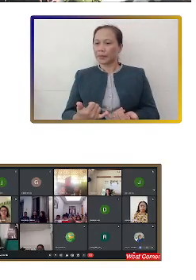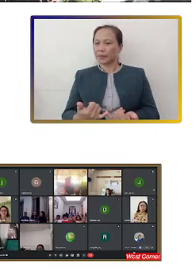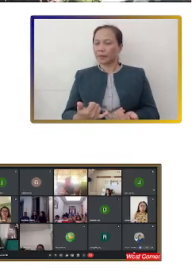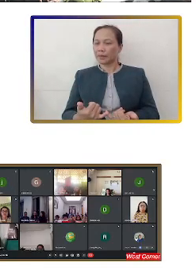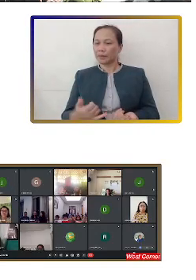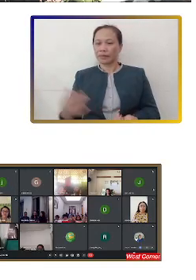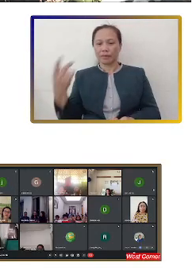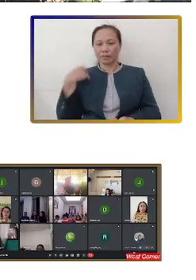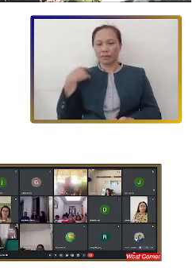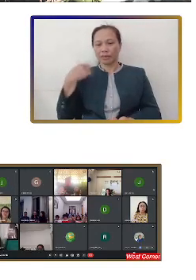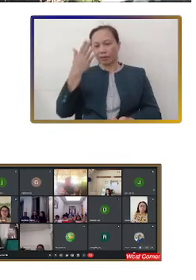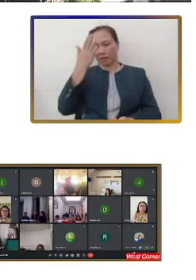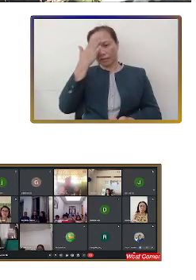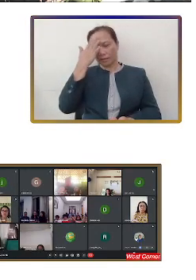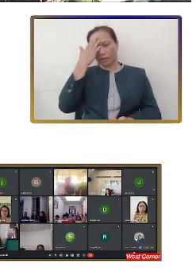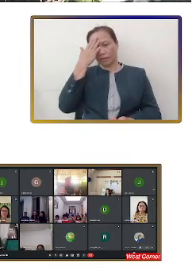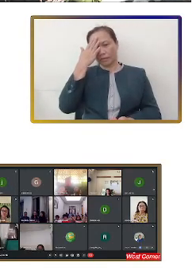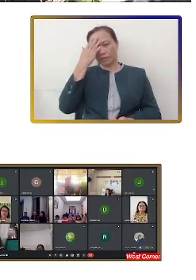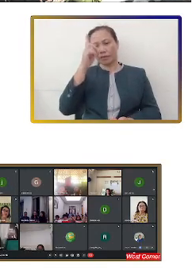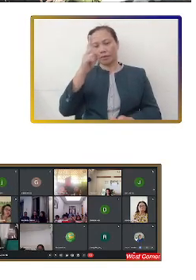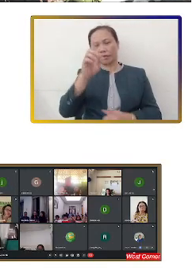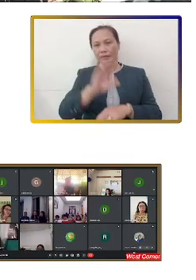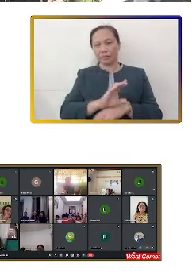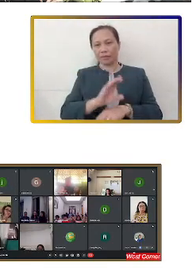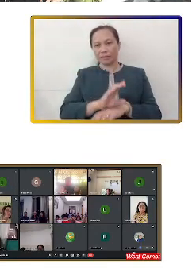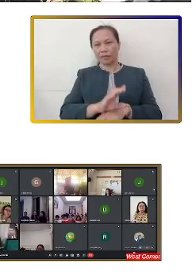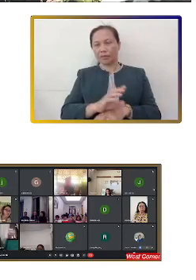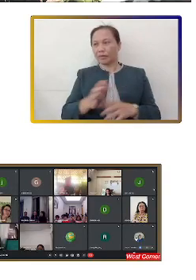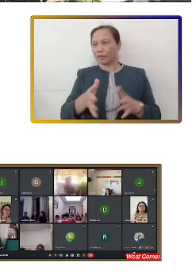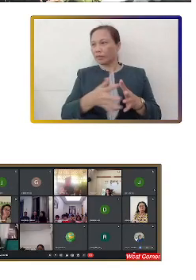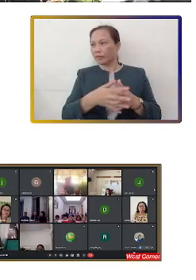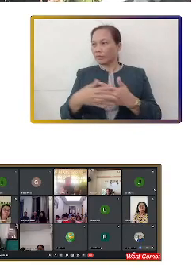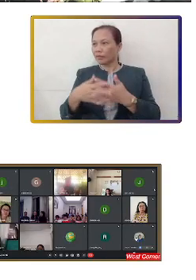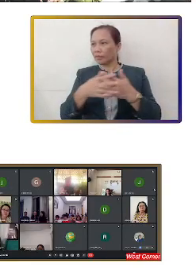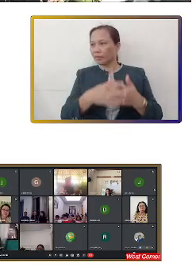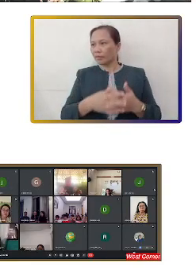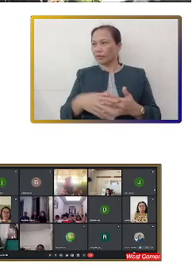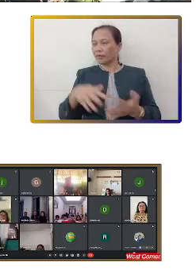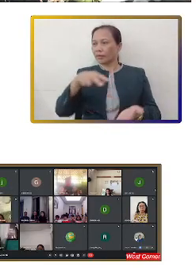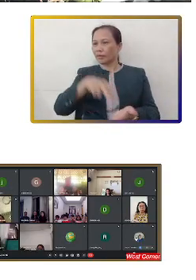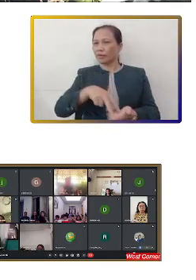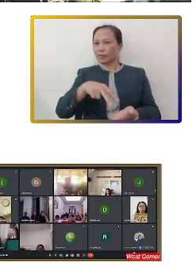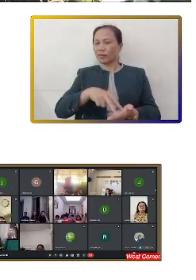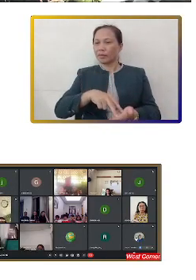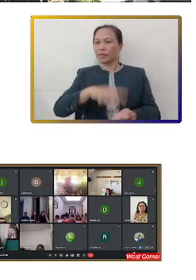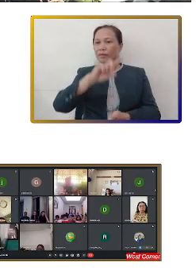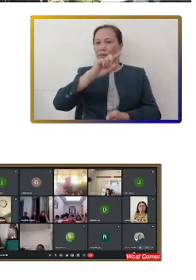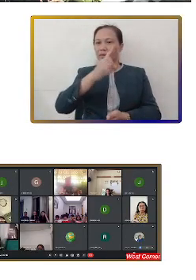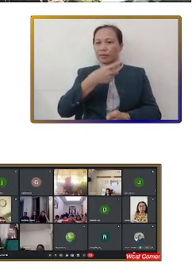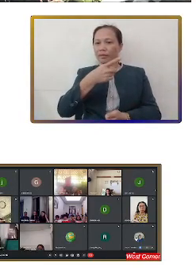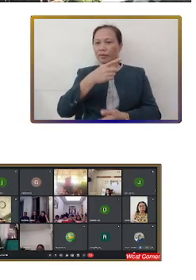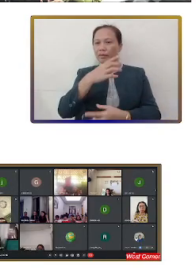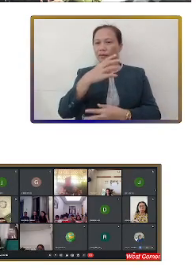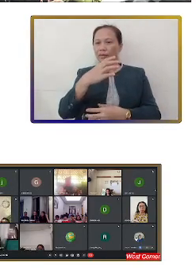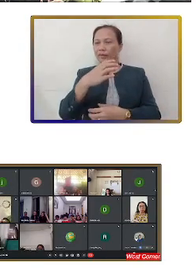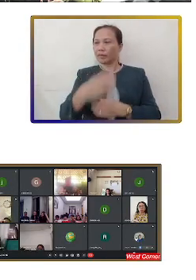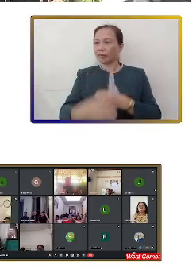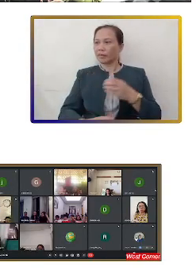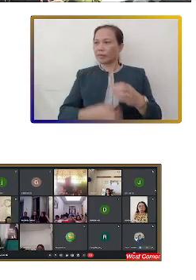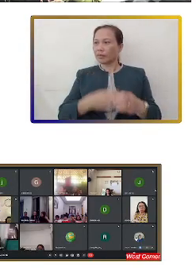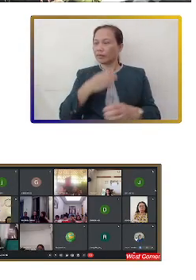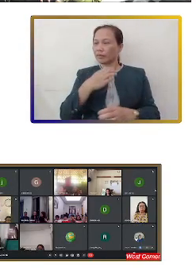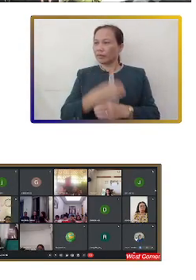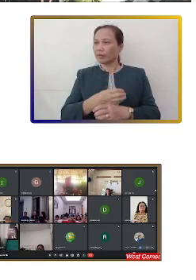merong isang kilalang-kilalang simbahan sa Amerika na itinayo, the First Baptist Church in America in Rhode Island. Okay,